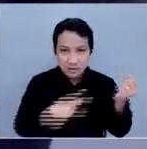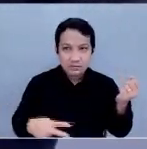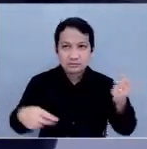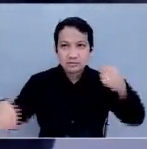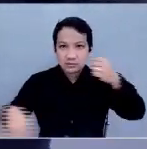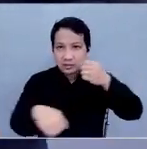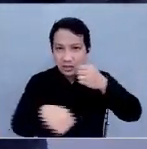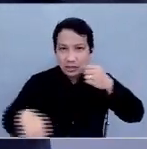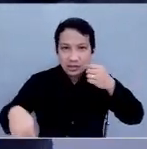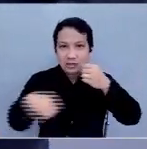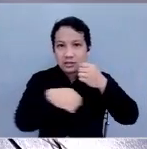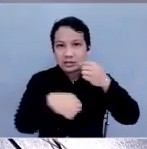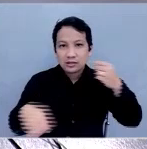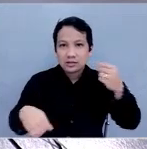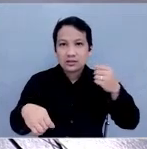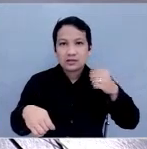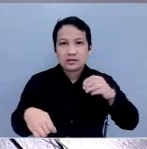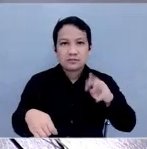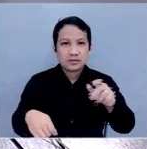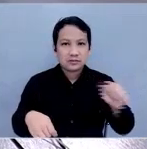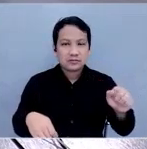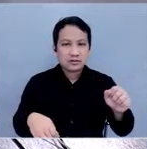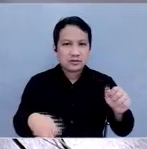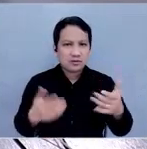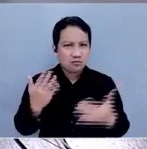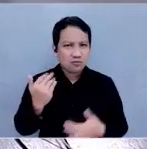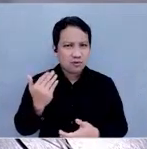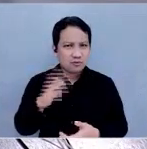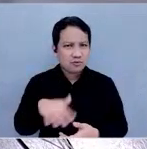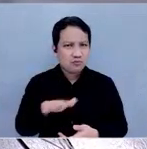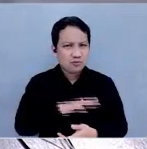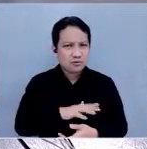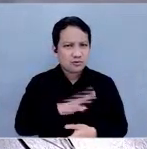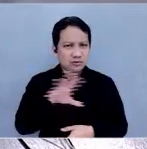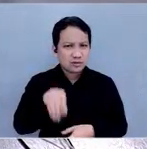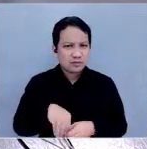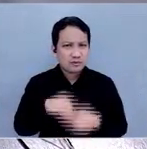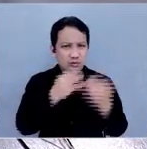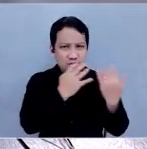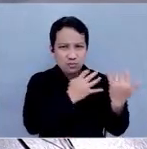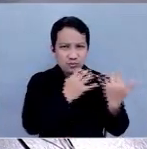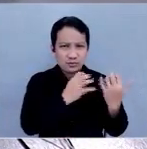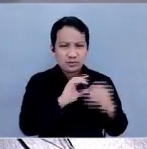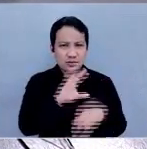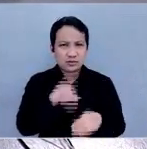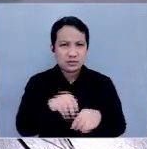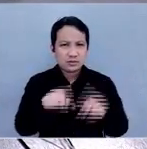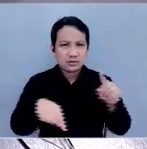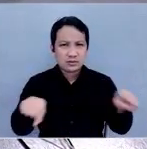nagpapasok ng flute. Ben and Ben, di ba? So bakit? Sa inyo flute ba o nagpapasok din kayo ng iba pang instrumento?